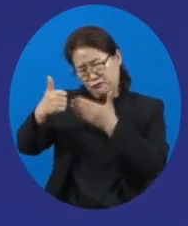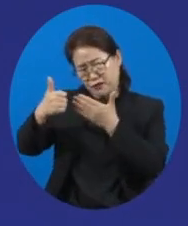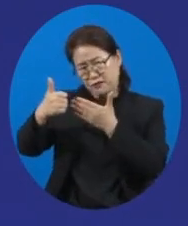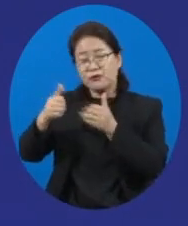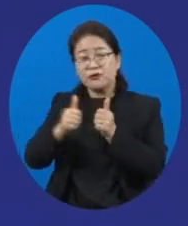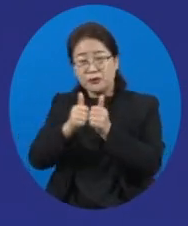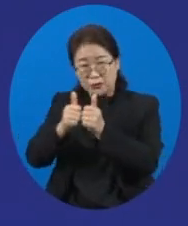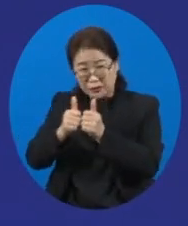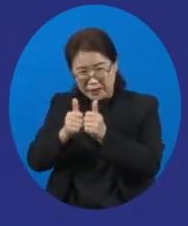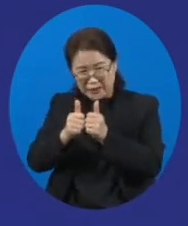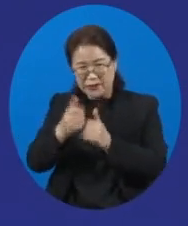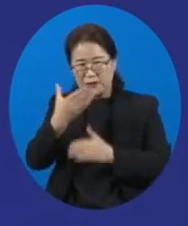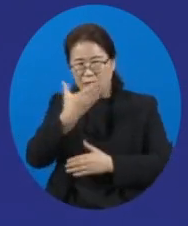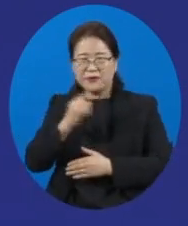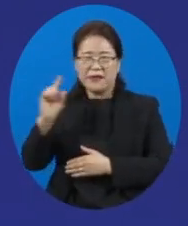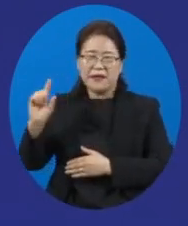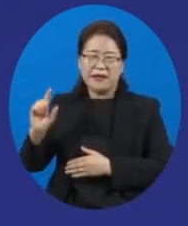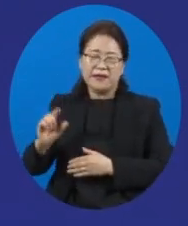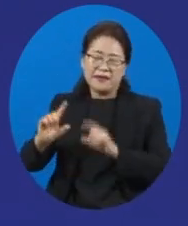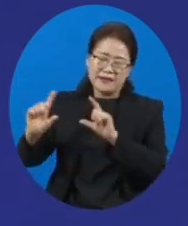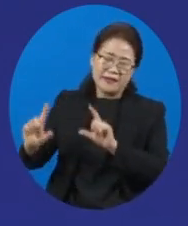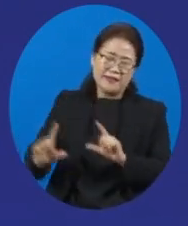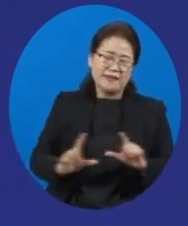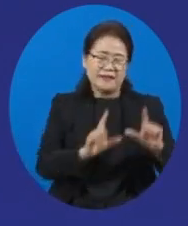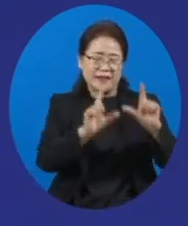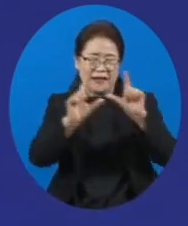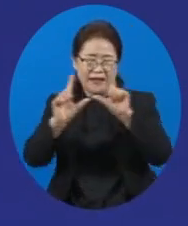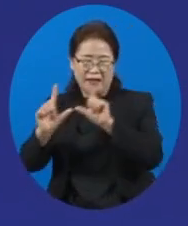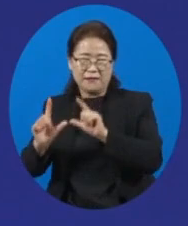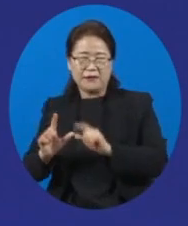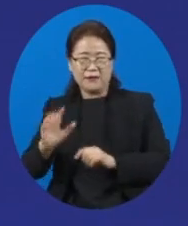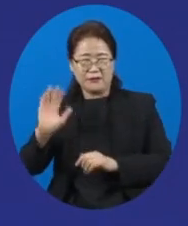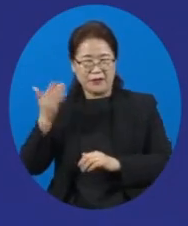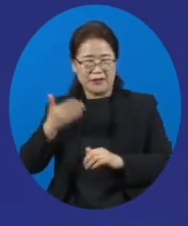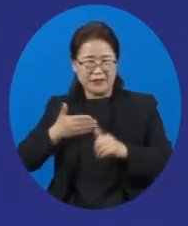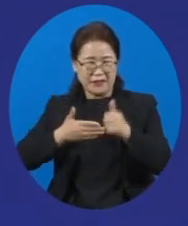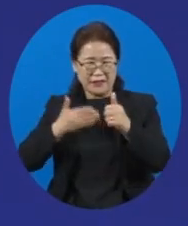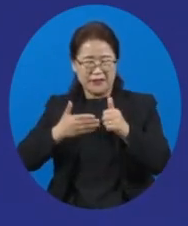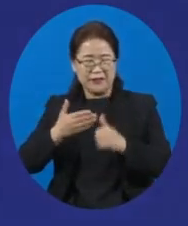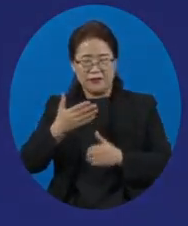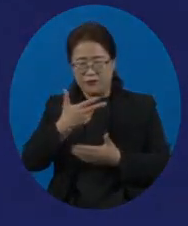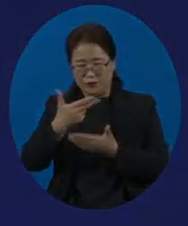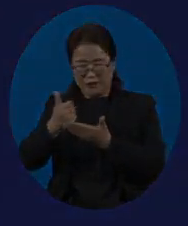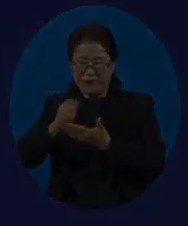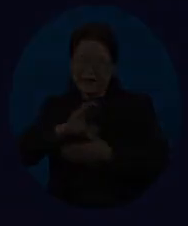그런 복된 인생을 살아갈 수 있기를 주님의 이름으로 축원합니다.